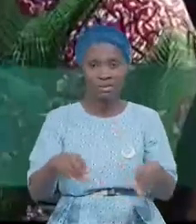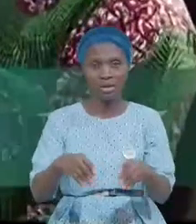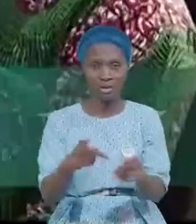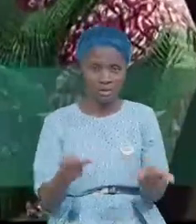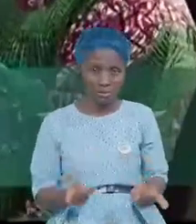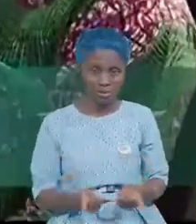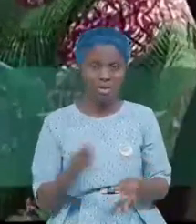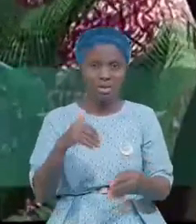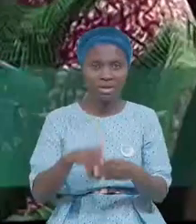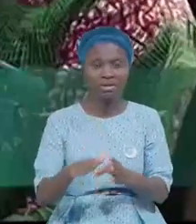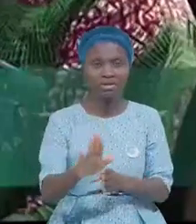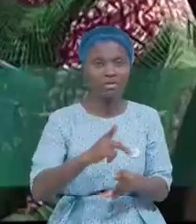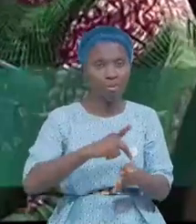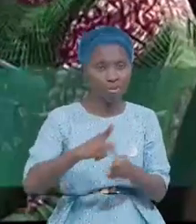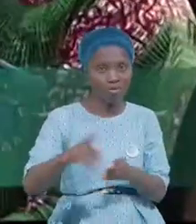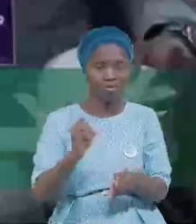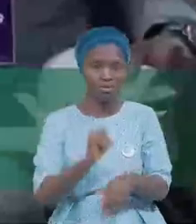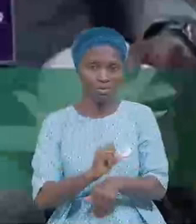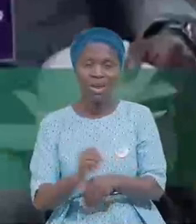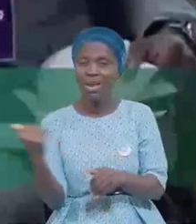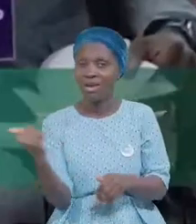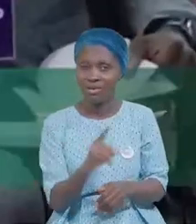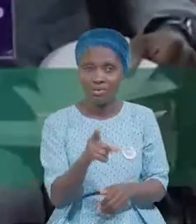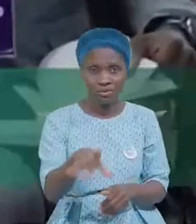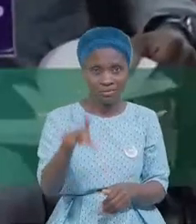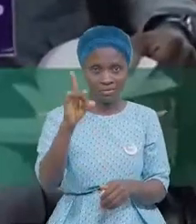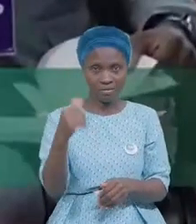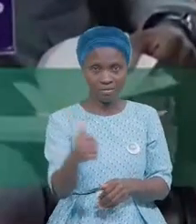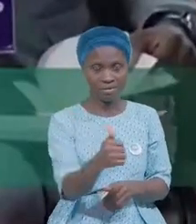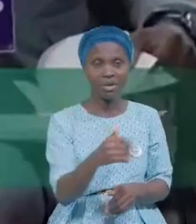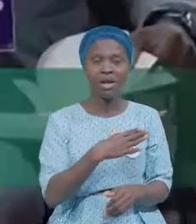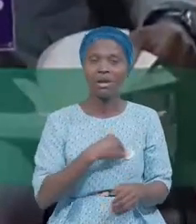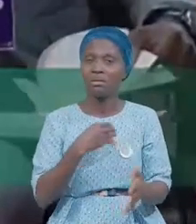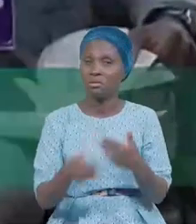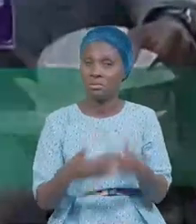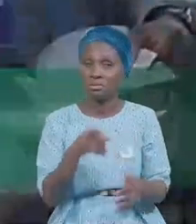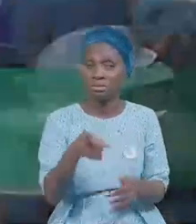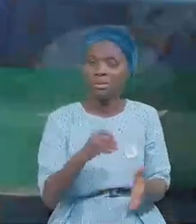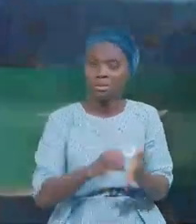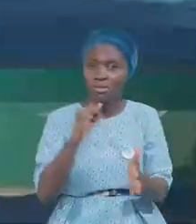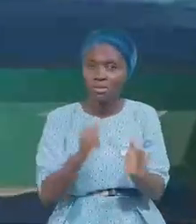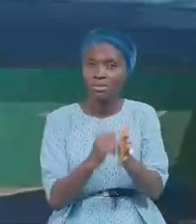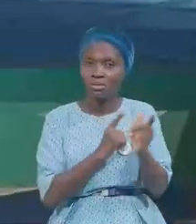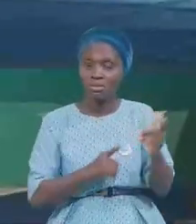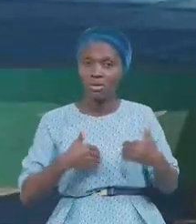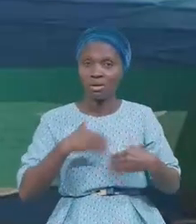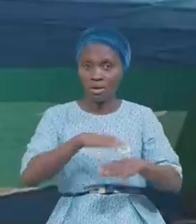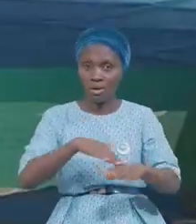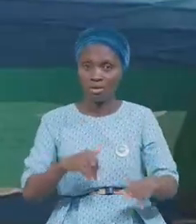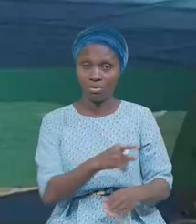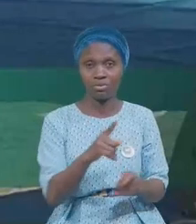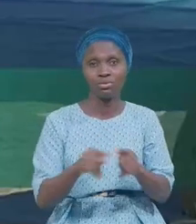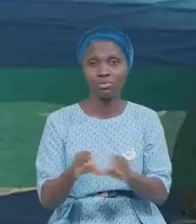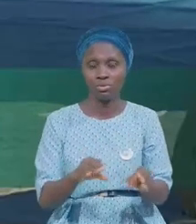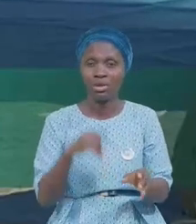dans votre profession, n'importe où vous retrouverez, et quel que soit ce que le Seigneur vous a appelé à faire,